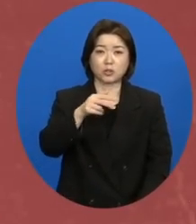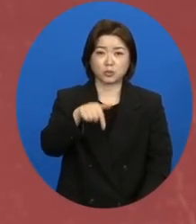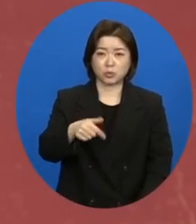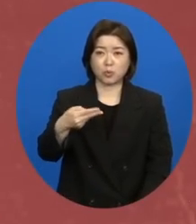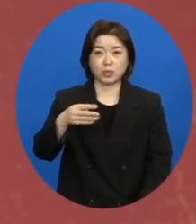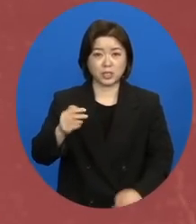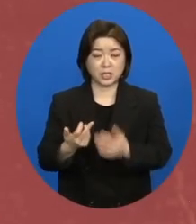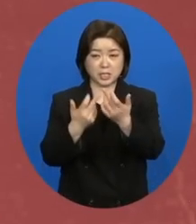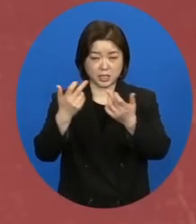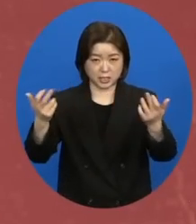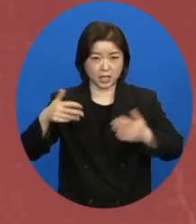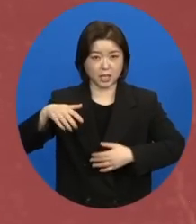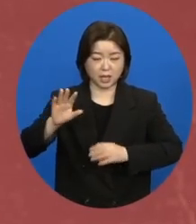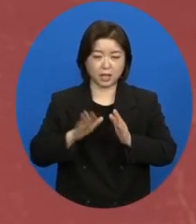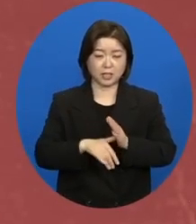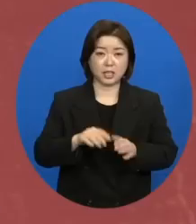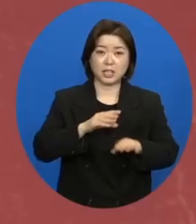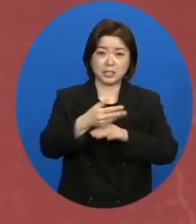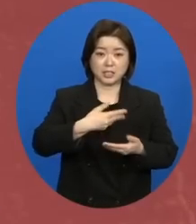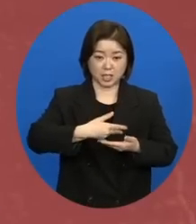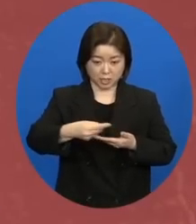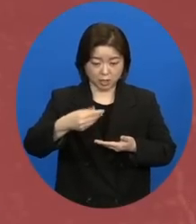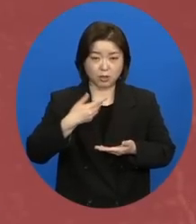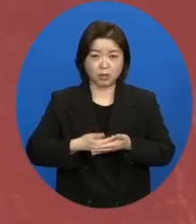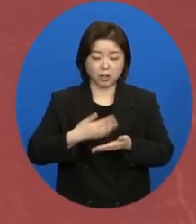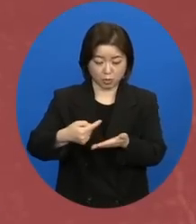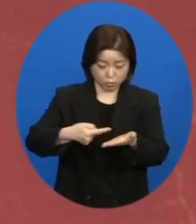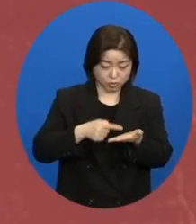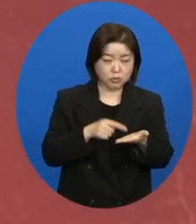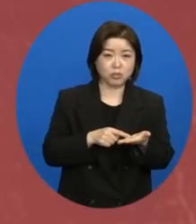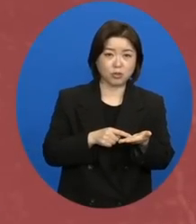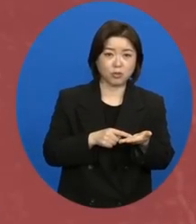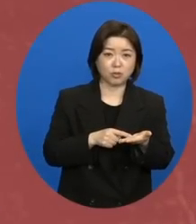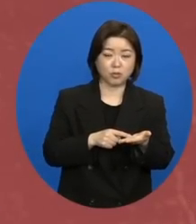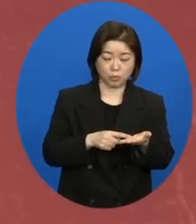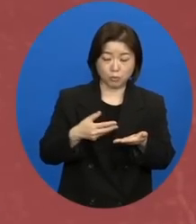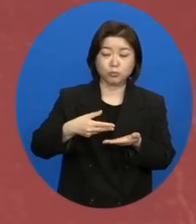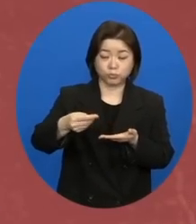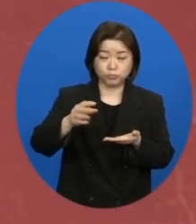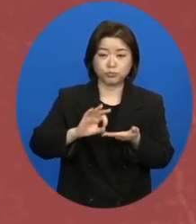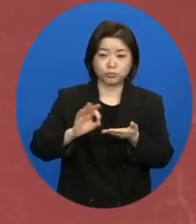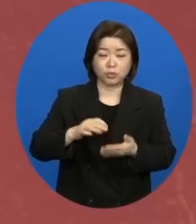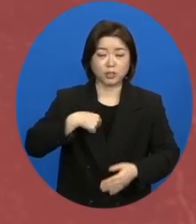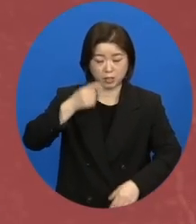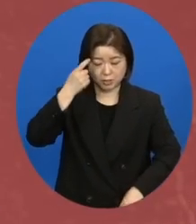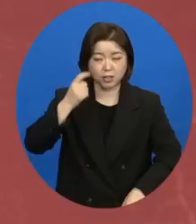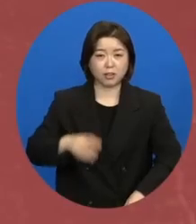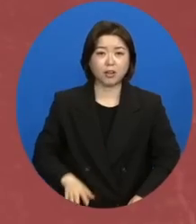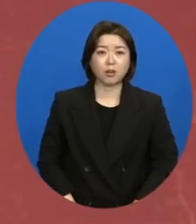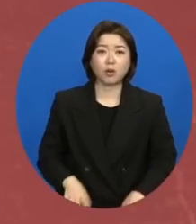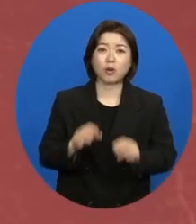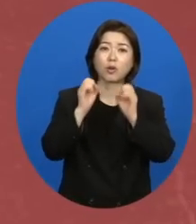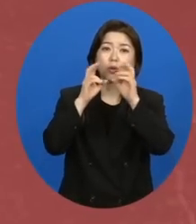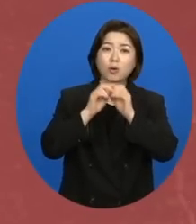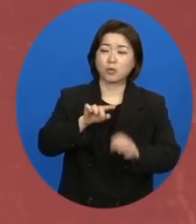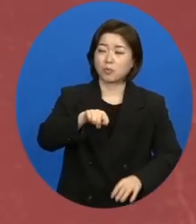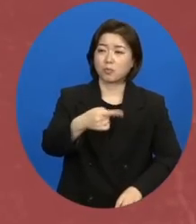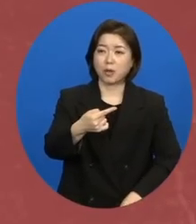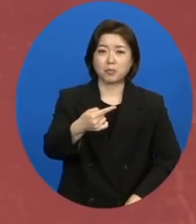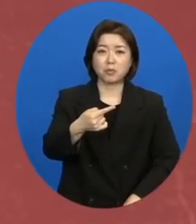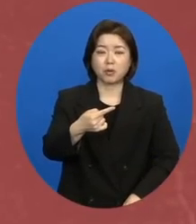가는데 차를 빌려달라고 신청이 들어왔는데 그럼 빌려서라. 그럼 내 생각에 선교회가 100명이라도